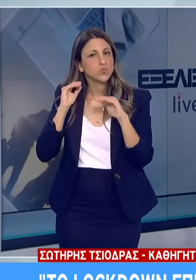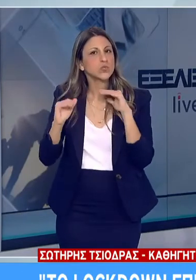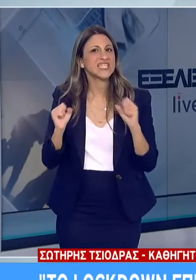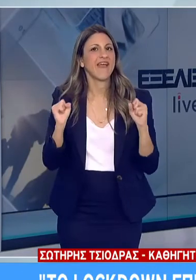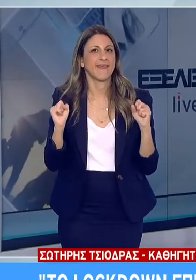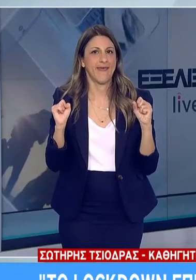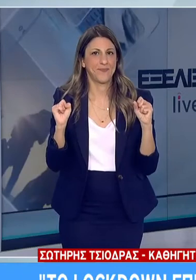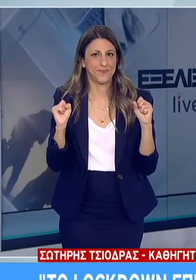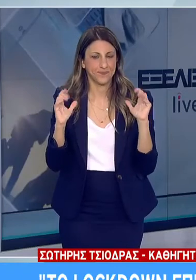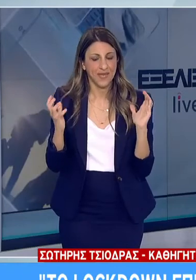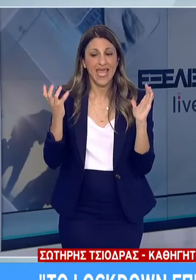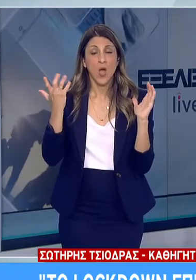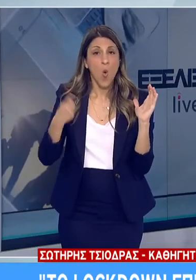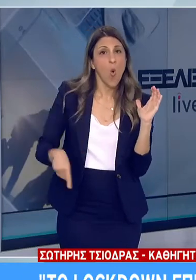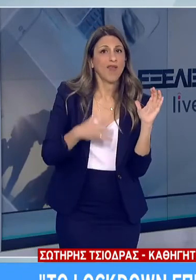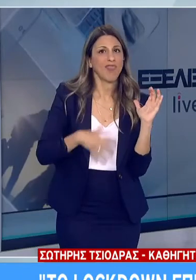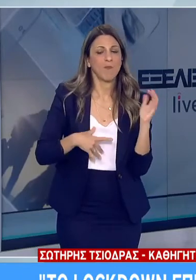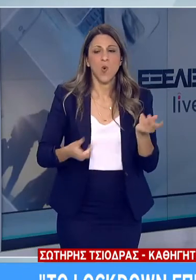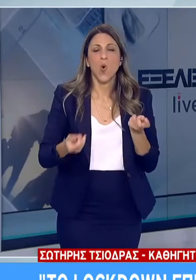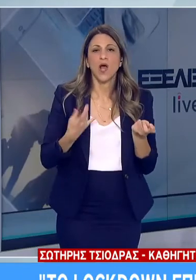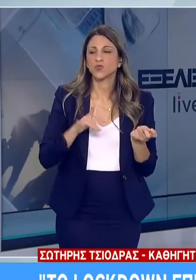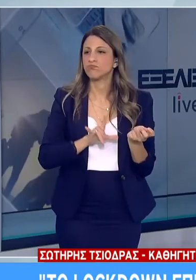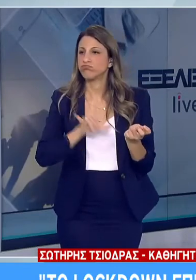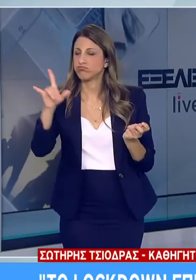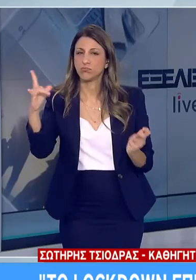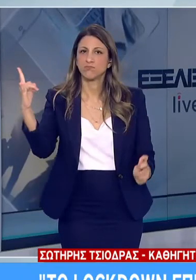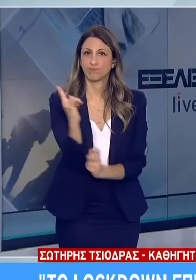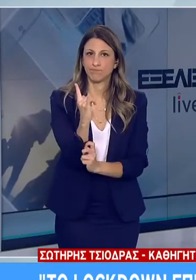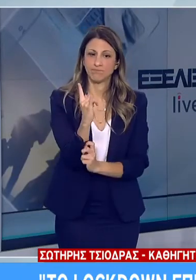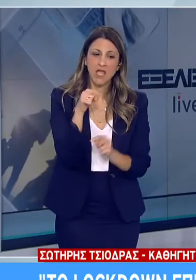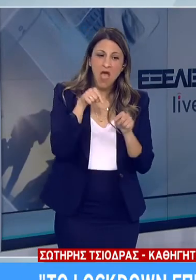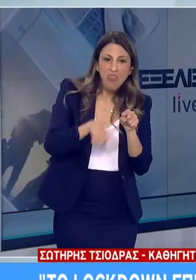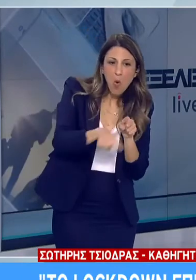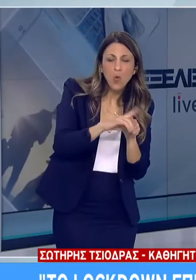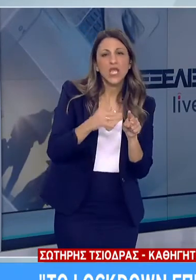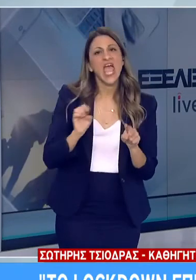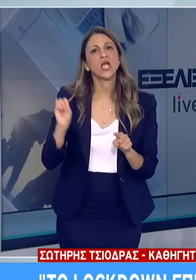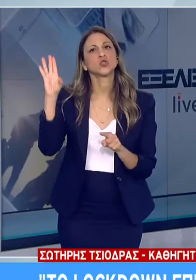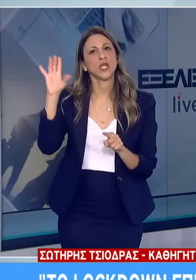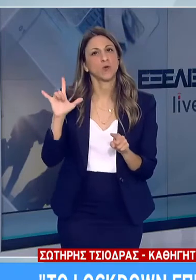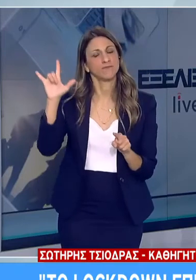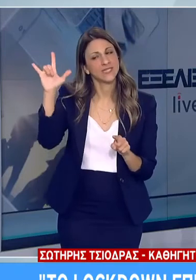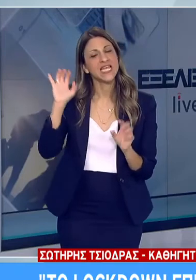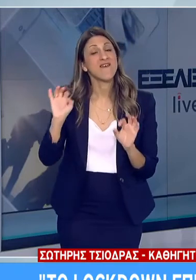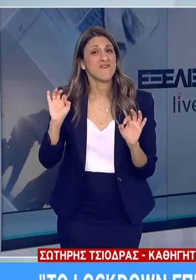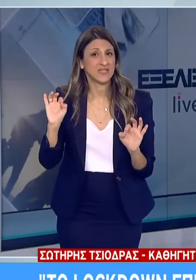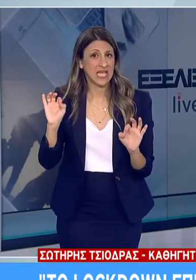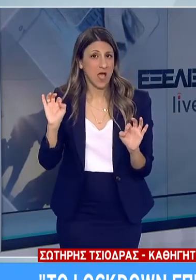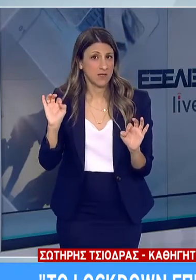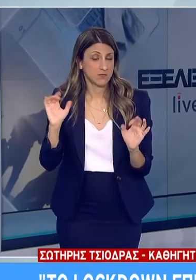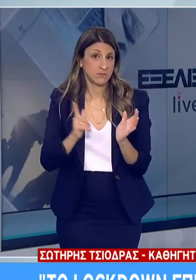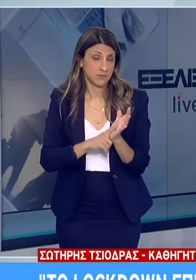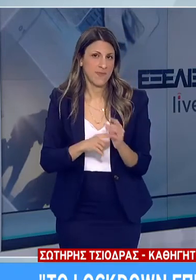επιτρέψουν τη διεξαγωγή τέτοιων πτήσεων, είτε αυτές αφορούν το εσωτερικό είτε το εξωτερικό. Είμαι σίγουρος ότι θα προβλεφθεί στην όλη